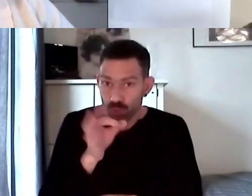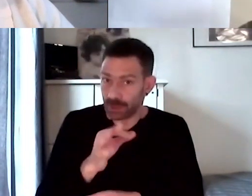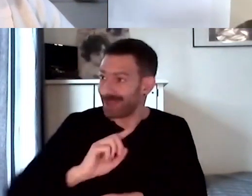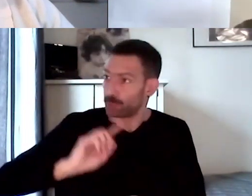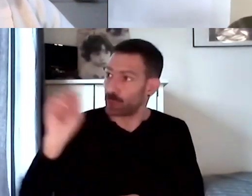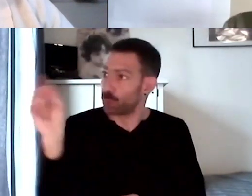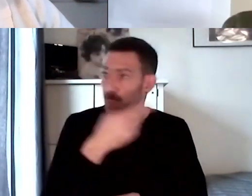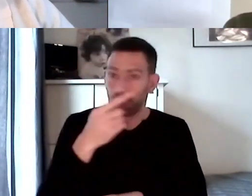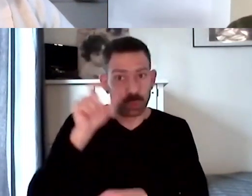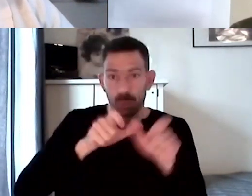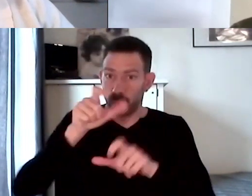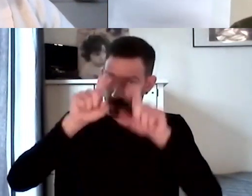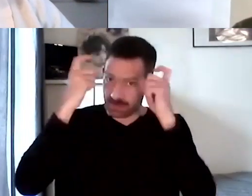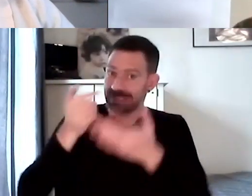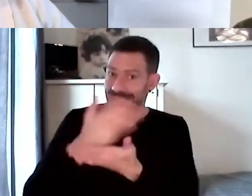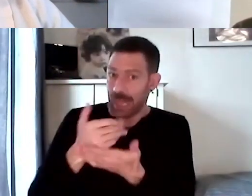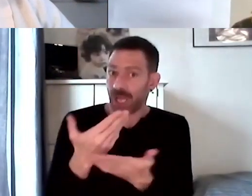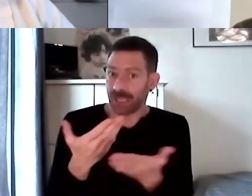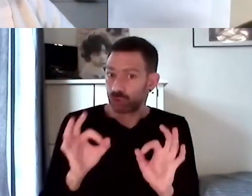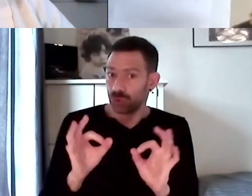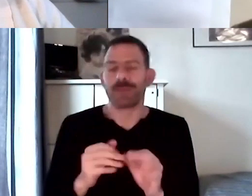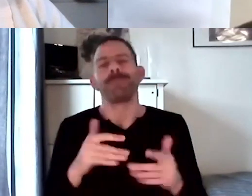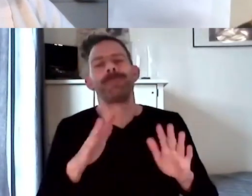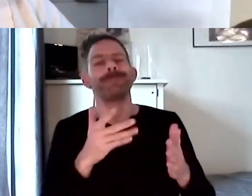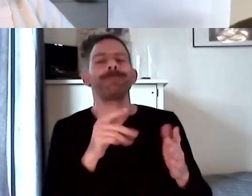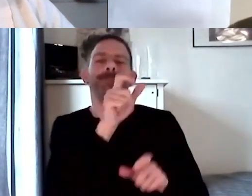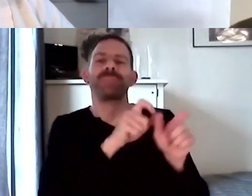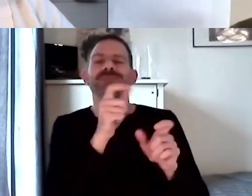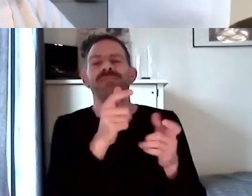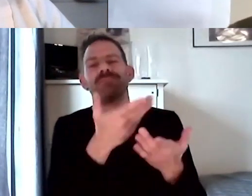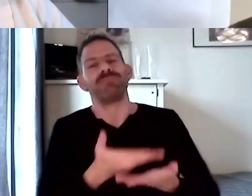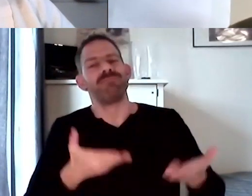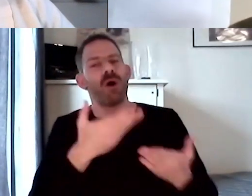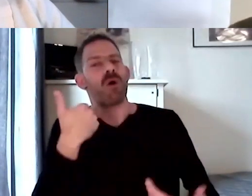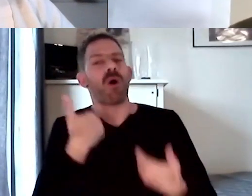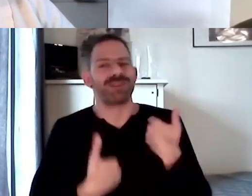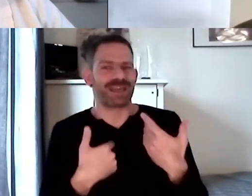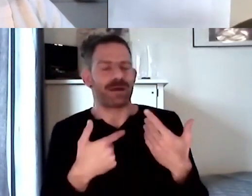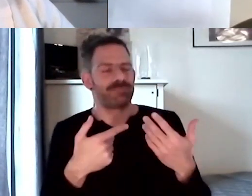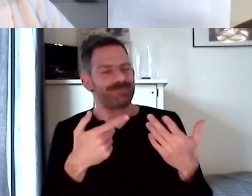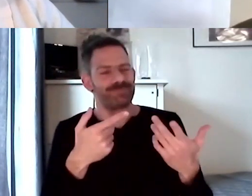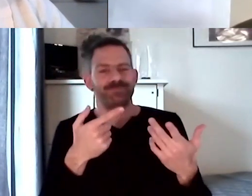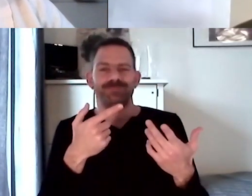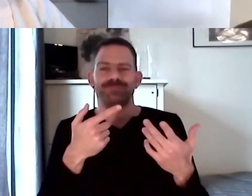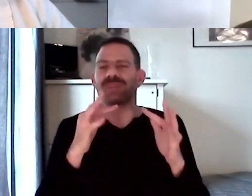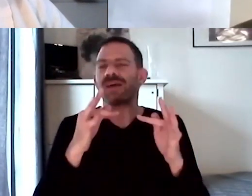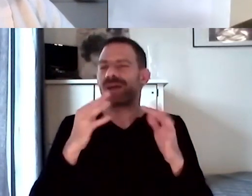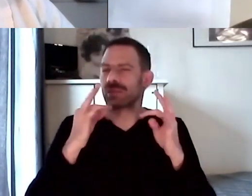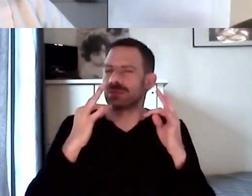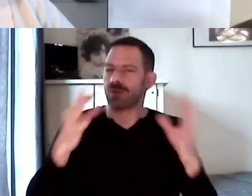bien d'accord. Mais c'est vrai que pour une personne en situation de handicap, peut-être que l'histoire du temps aussi va être plus